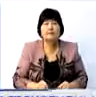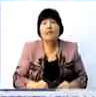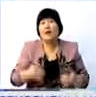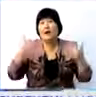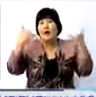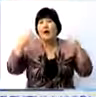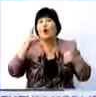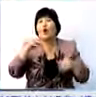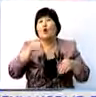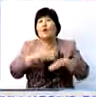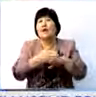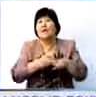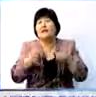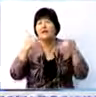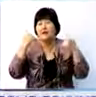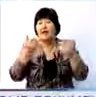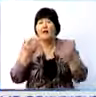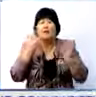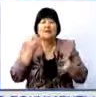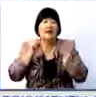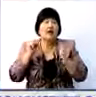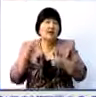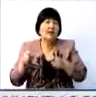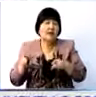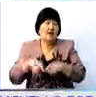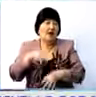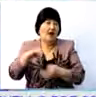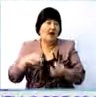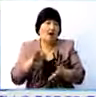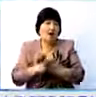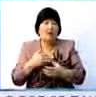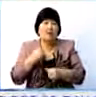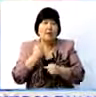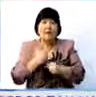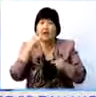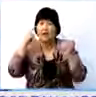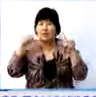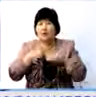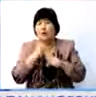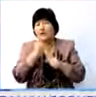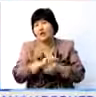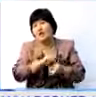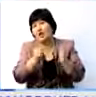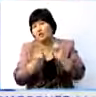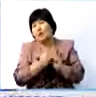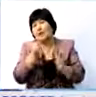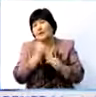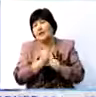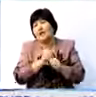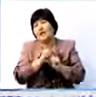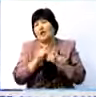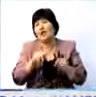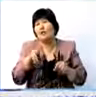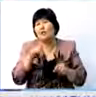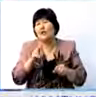Рога и копыта крупного рогатого скота обычно выбрасываются как отходы. Мы разработали технологию их переработки и создания